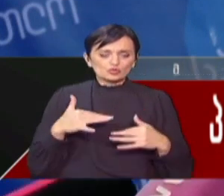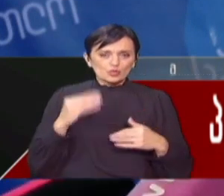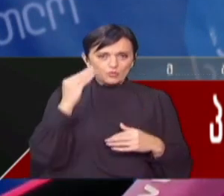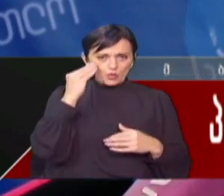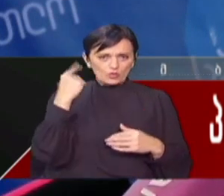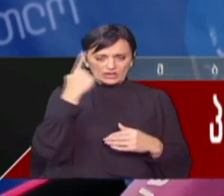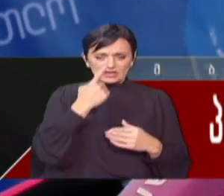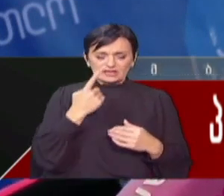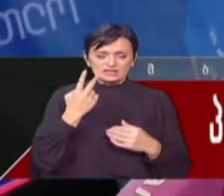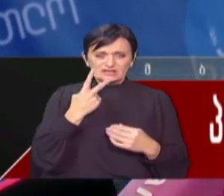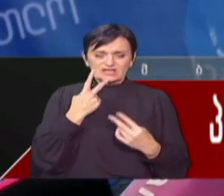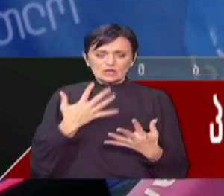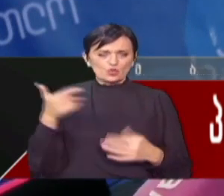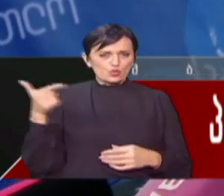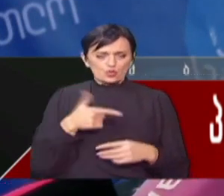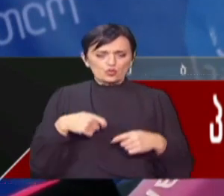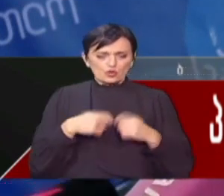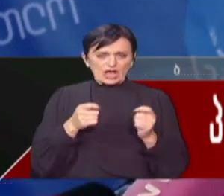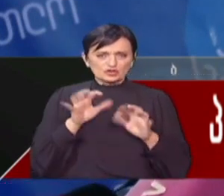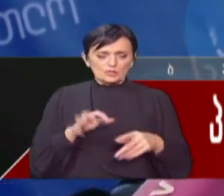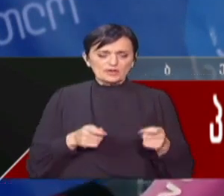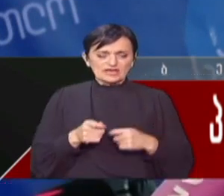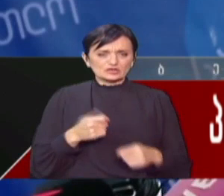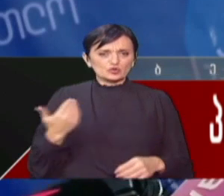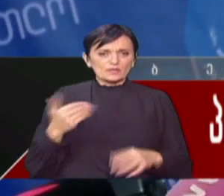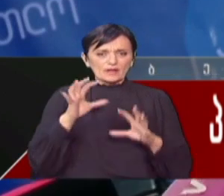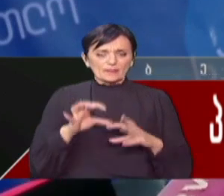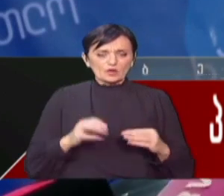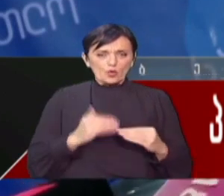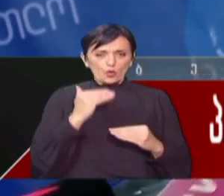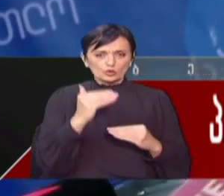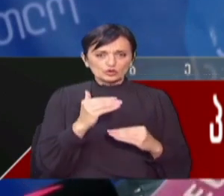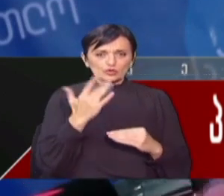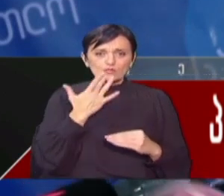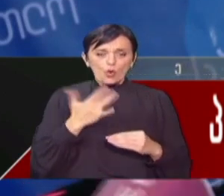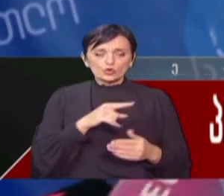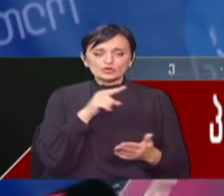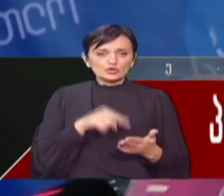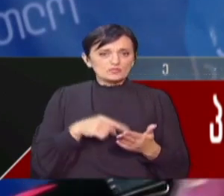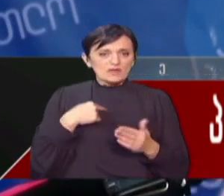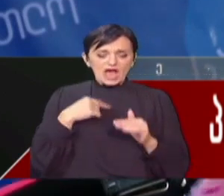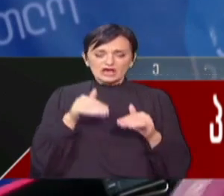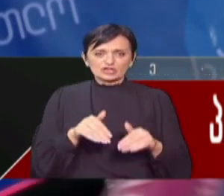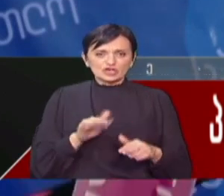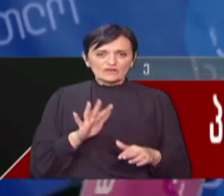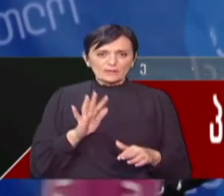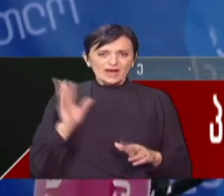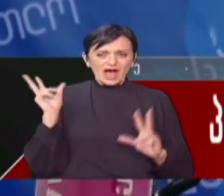Natalia Bolaperi, Uhesha Tairwa, președintele Shridan, Constituția, politicul Sagethev, Smea Arshevethev,